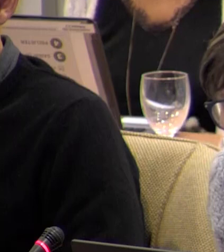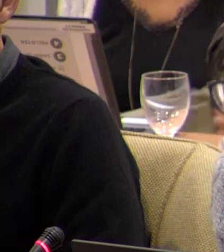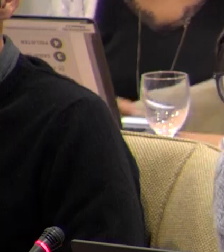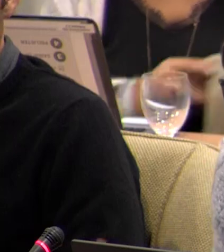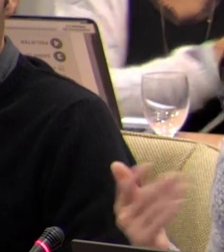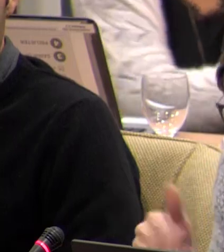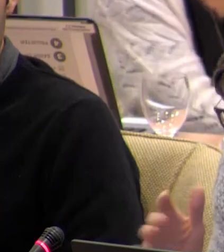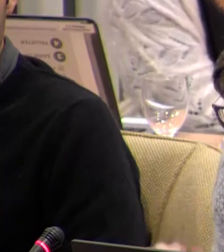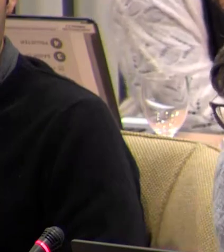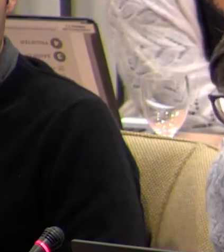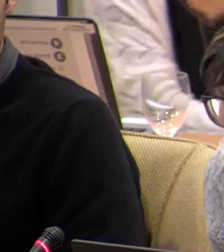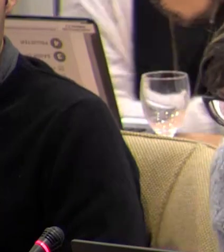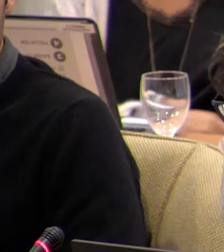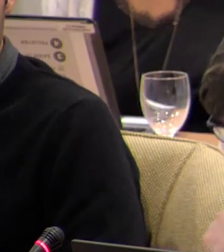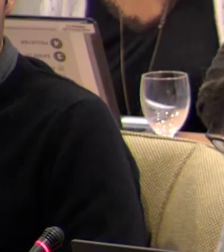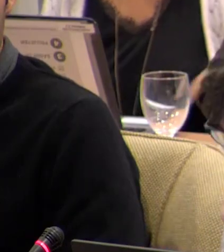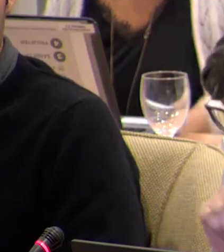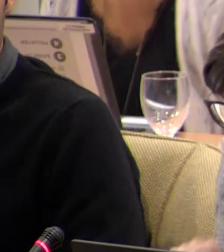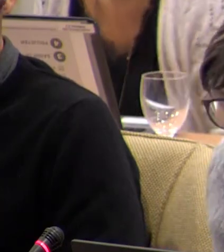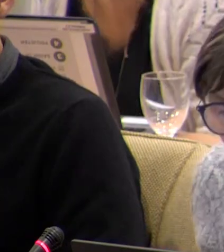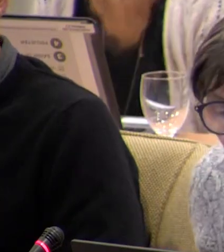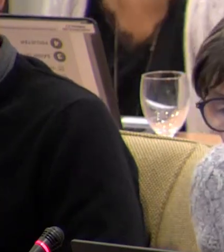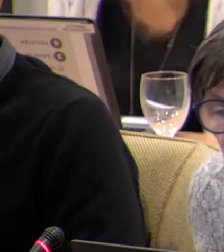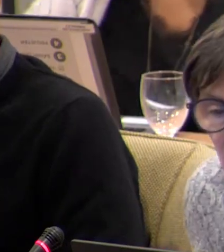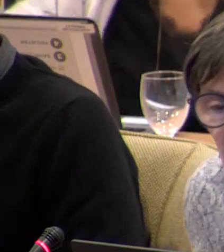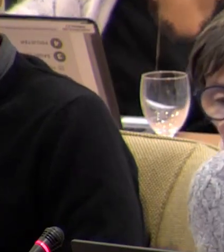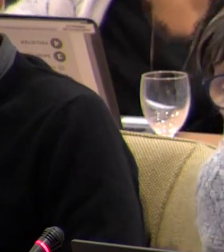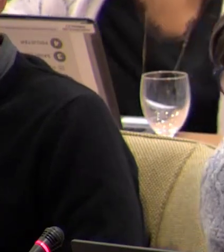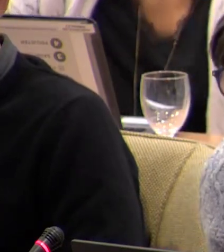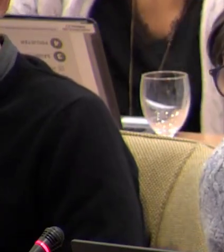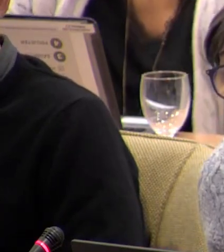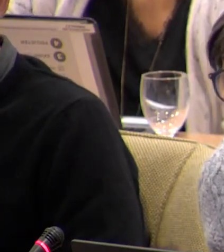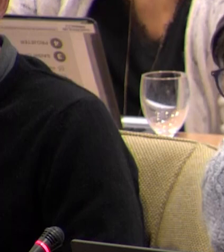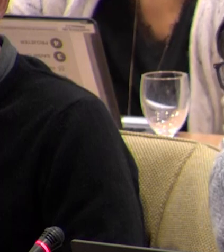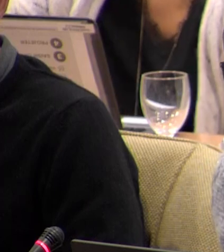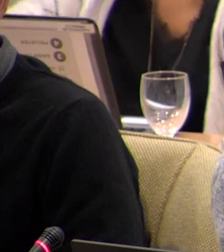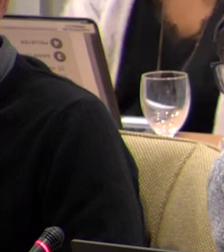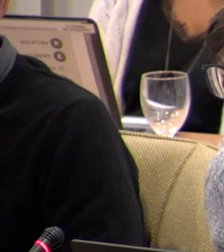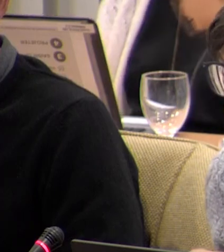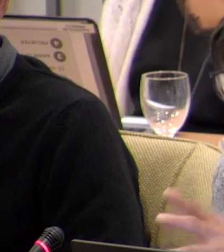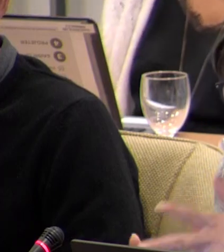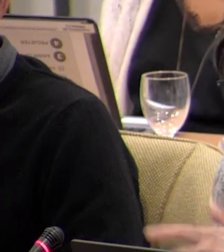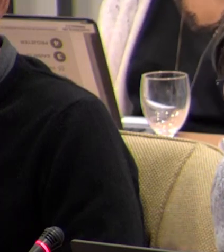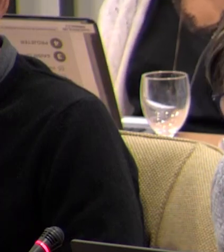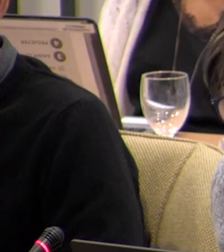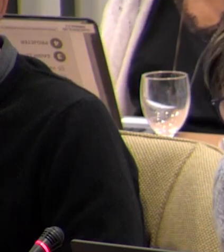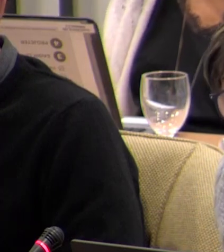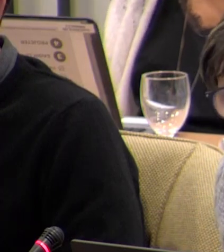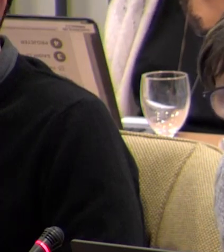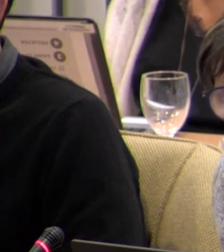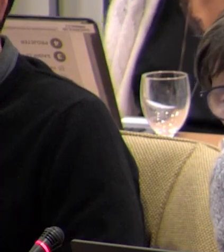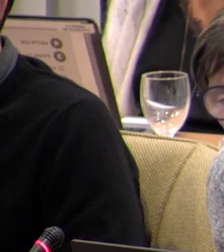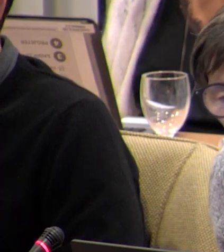scénarii quant à la par an quant à la le recyclage de ces